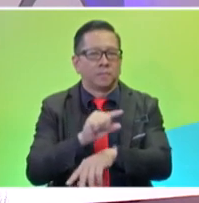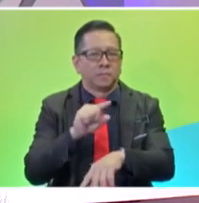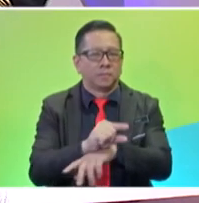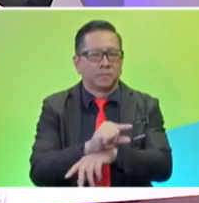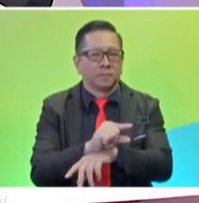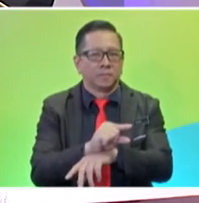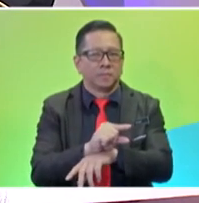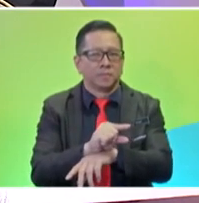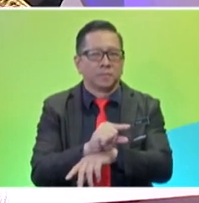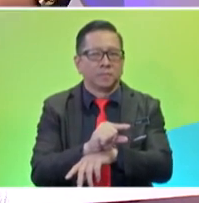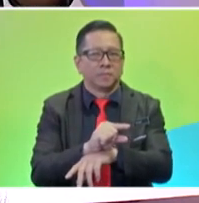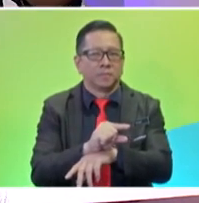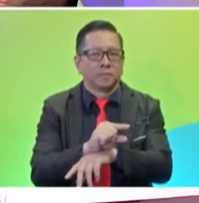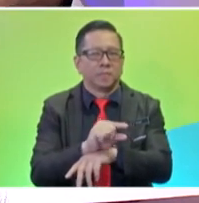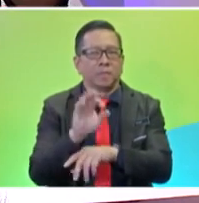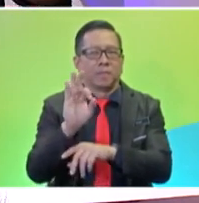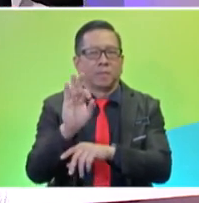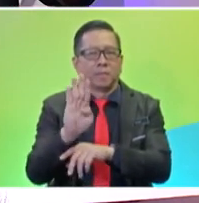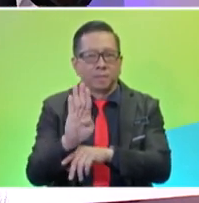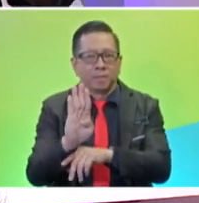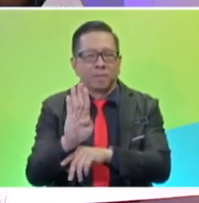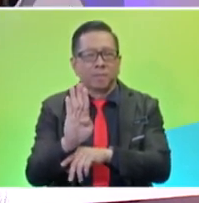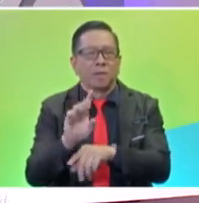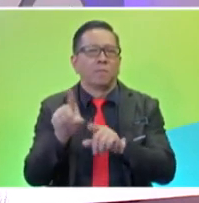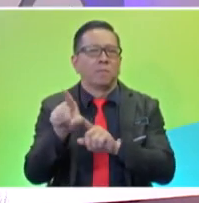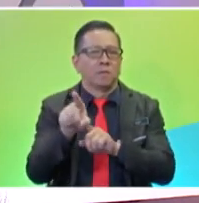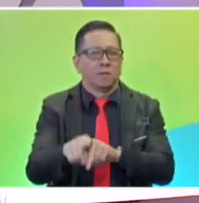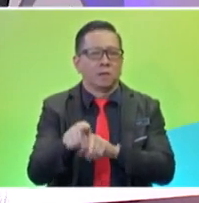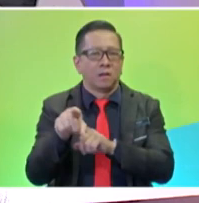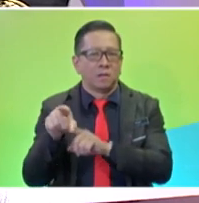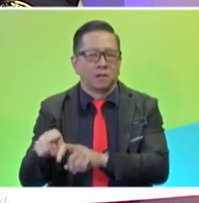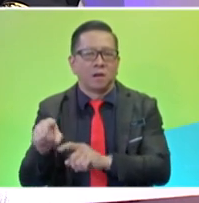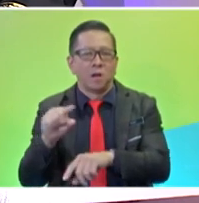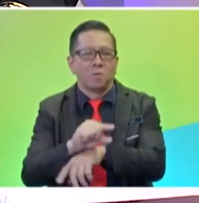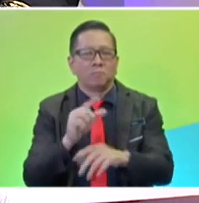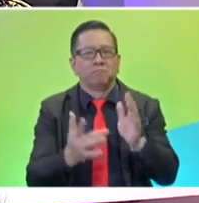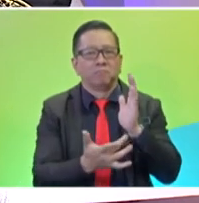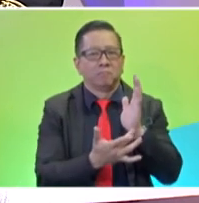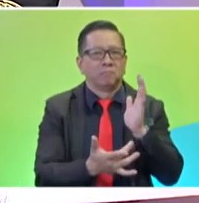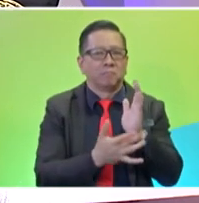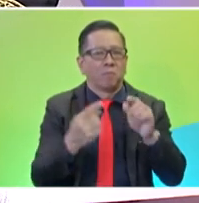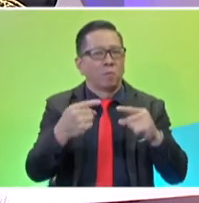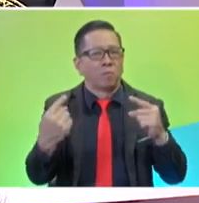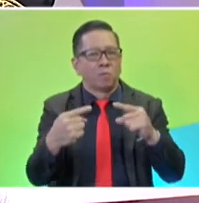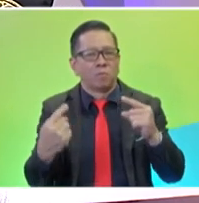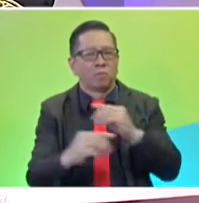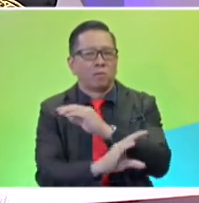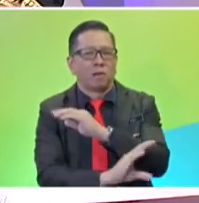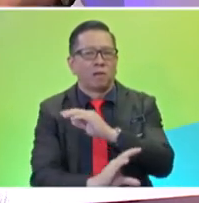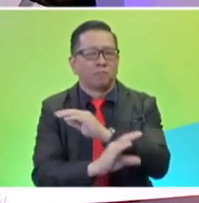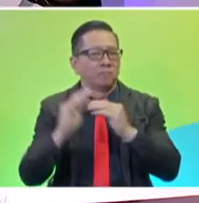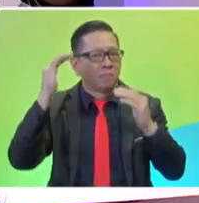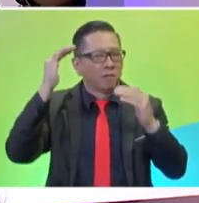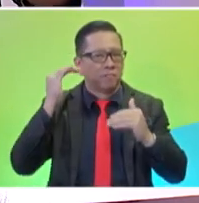massa inilah penjajahan penjajahan yang biasanya digunakan oleh musuh-musuh negara